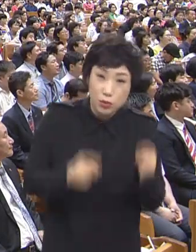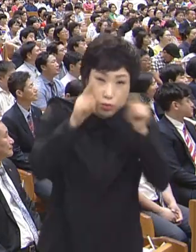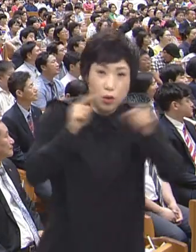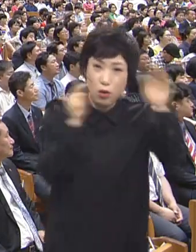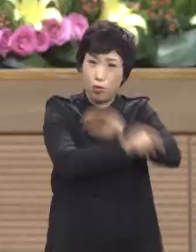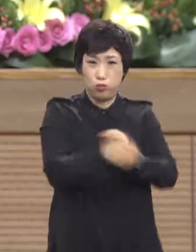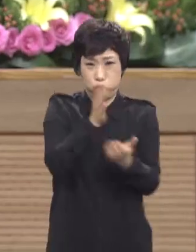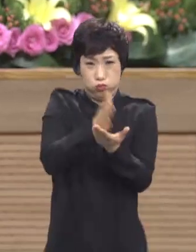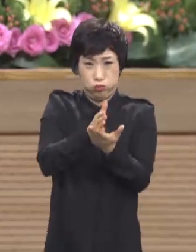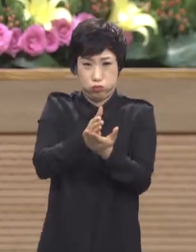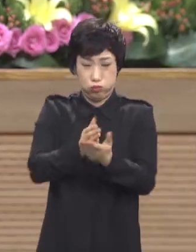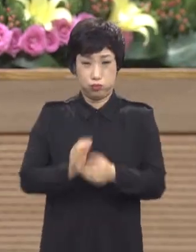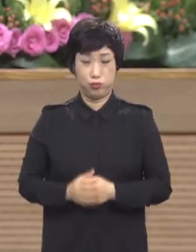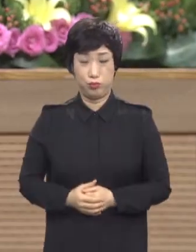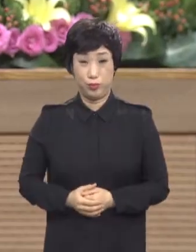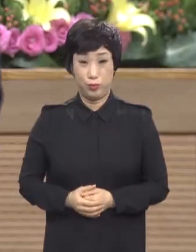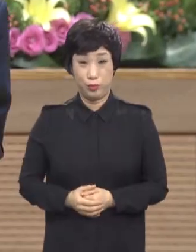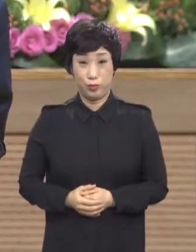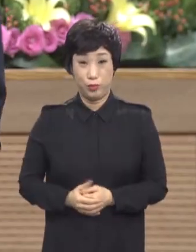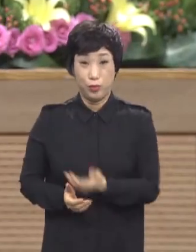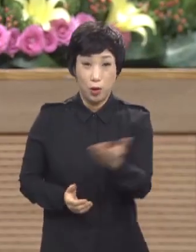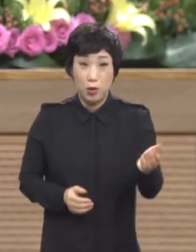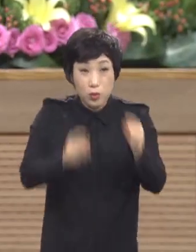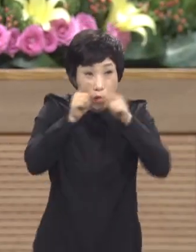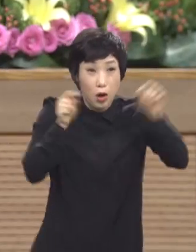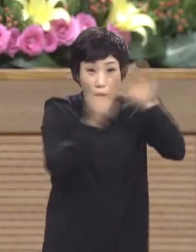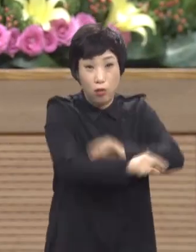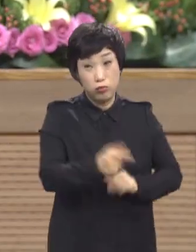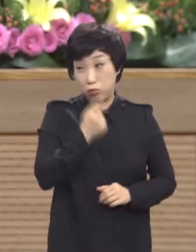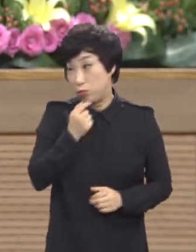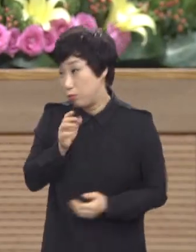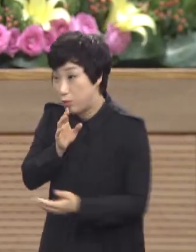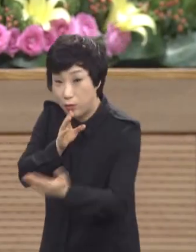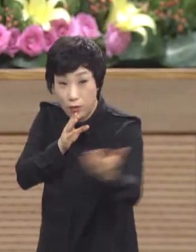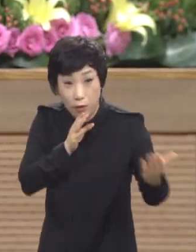지옥만은. 이제 지옥 안 가려고